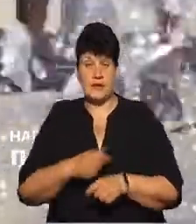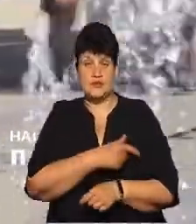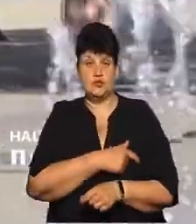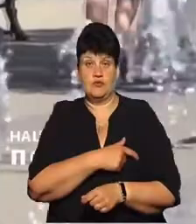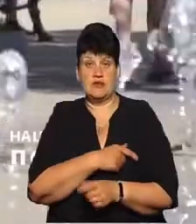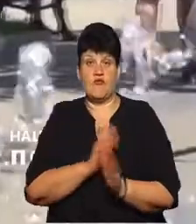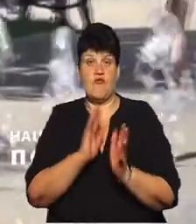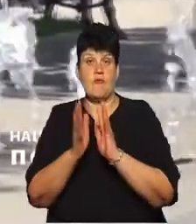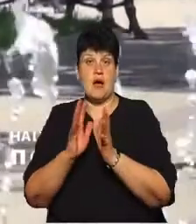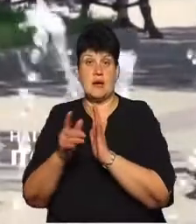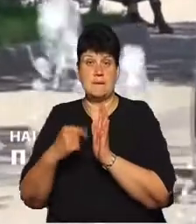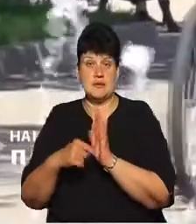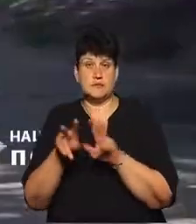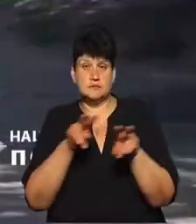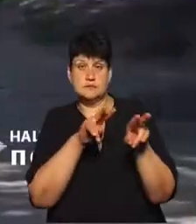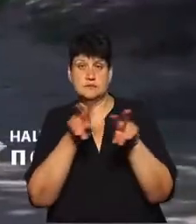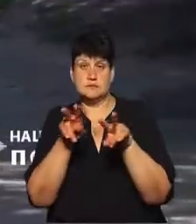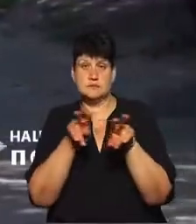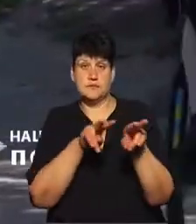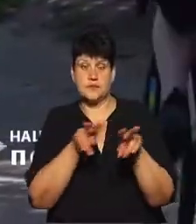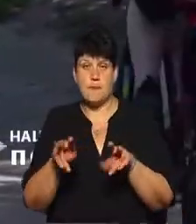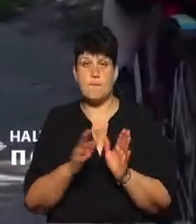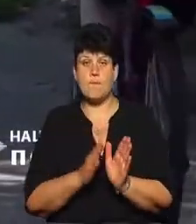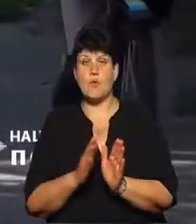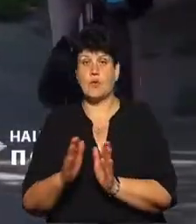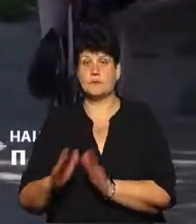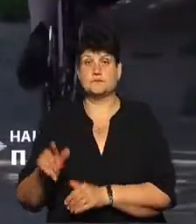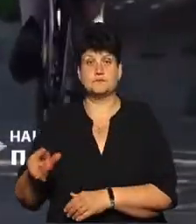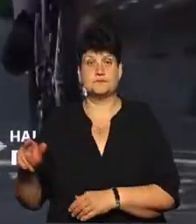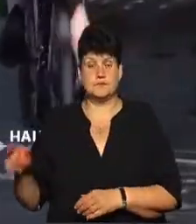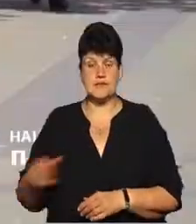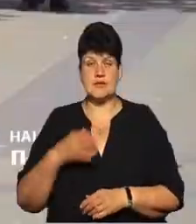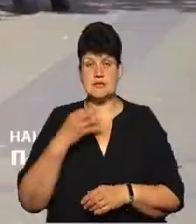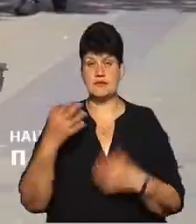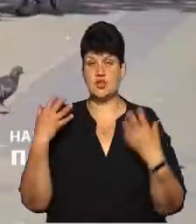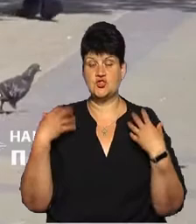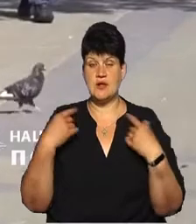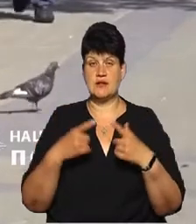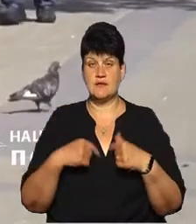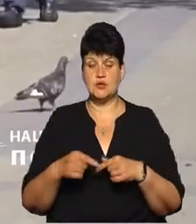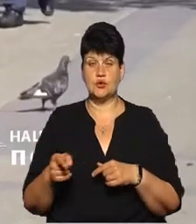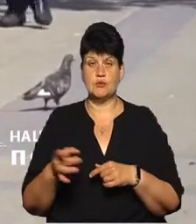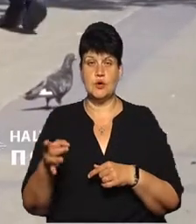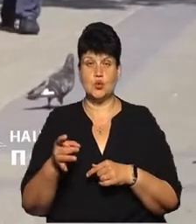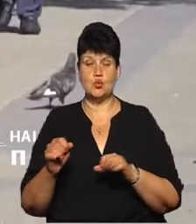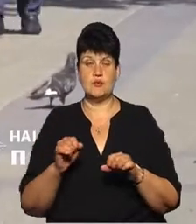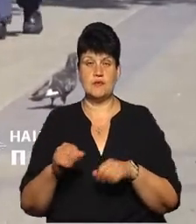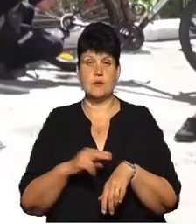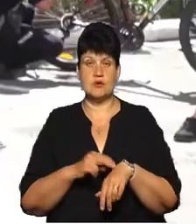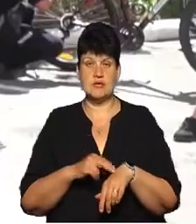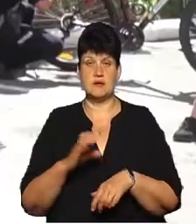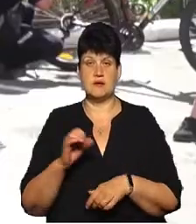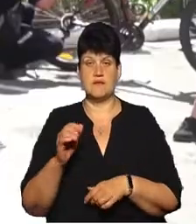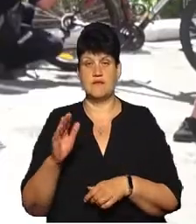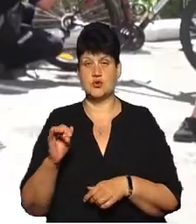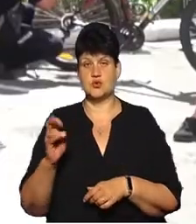міста. Там стежитимуть за громадським порядком, розповів начальник відділу превенції Тернопільського районного управління поліції Сергій Вишовський. Люди